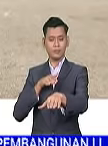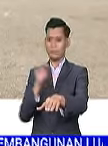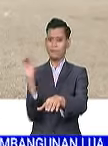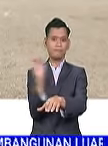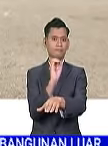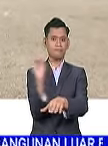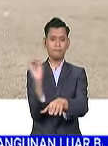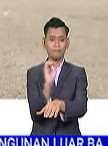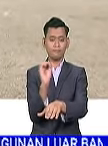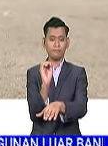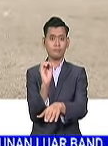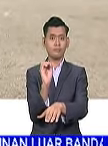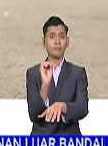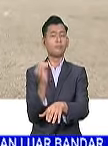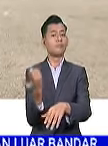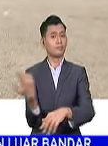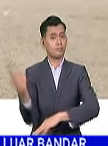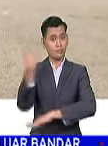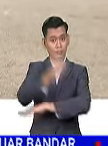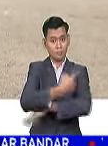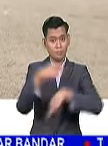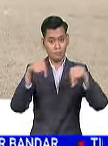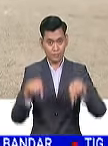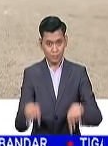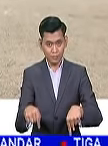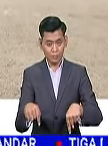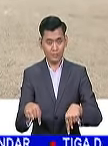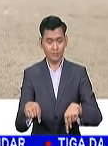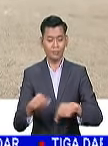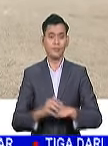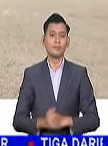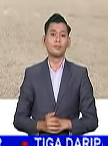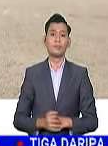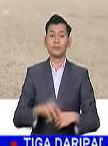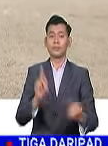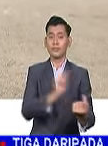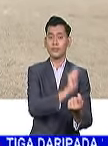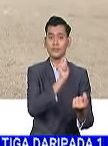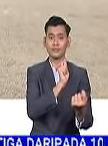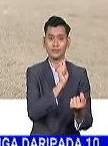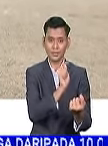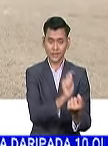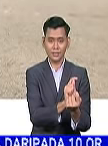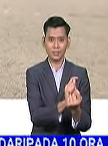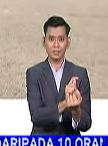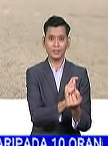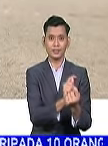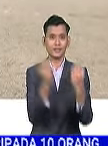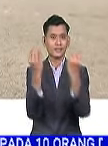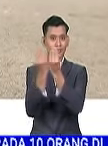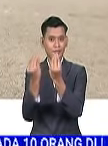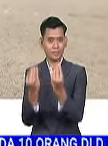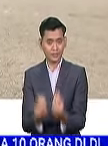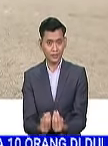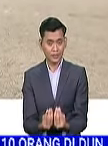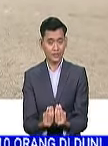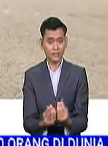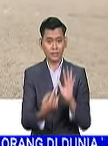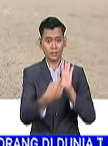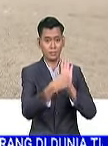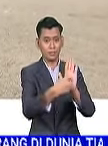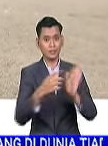luar biasa dilaporkan sepanjang hari ini. Dan ini selaras dengan statistik yang telah pun dikeluarkan oleh pihak Lebuh Raya